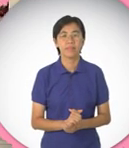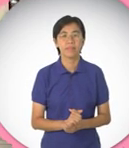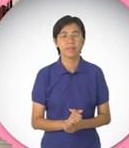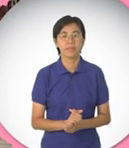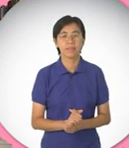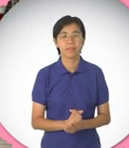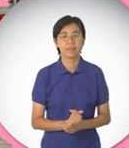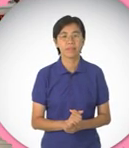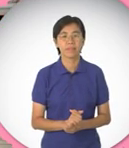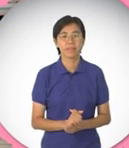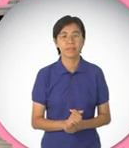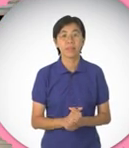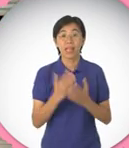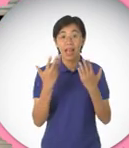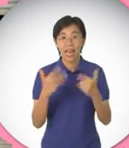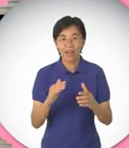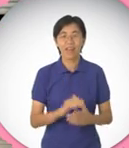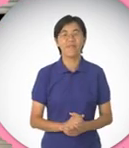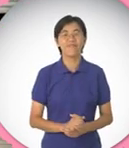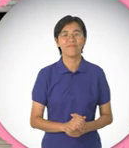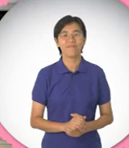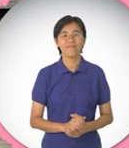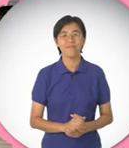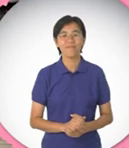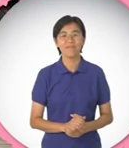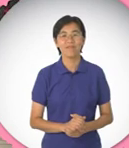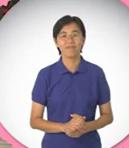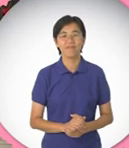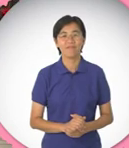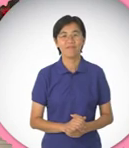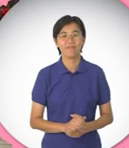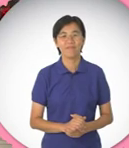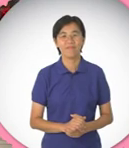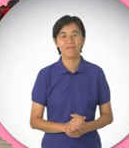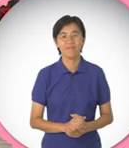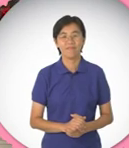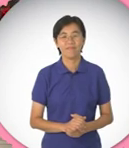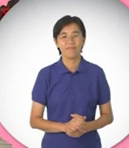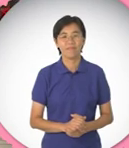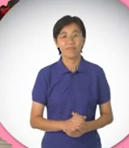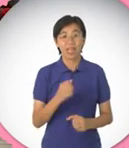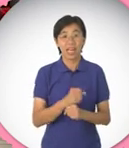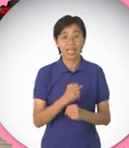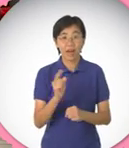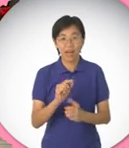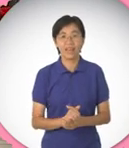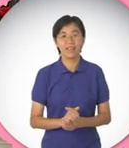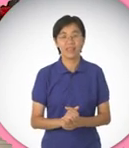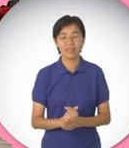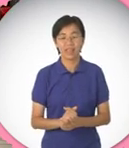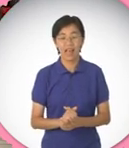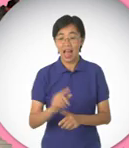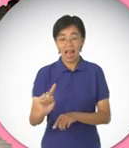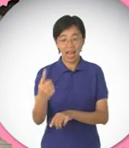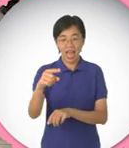โอเคก็เดี๋ยวเรามาคลึงแป้งขึ้นรูปกันนะคะก็ให้เริ่มจากแป้งที่เราคลึงไว้ก่อนอันแร